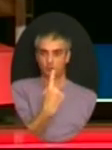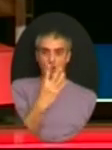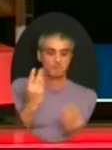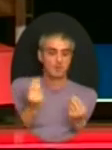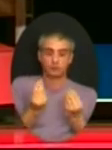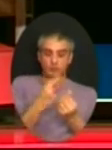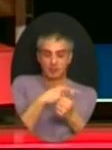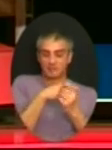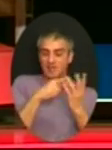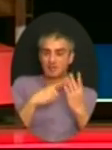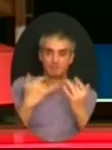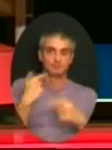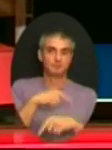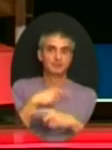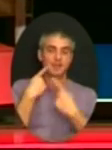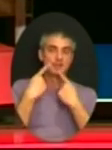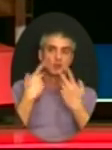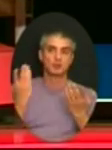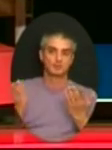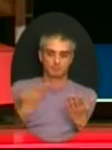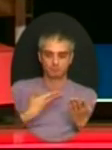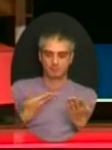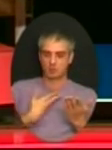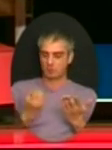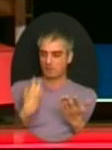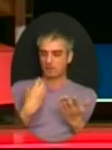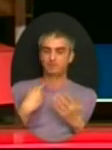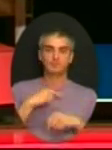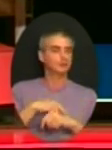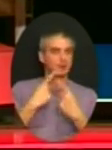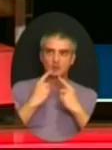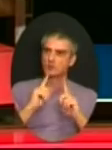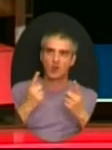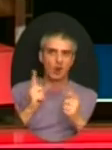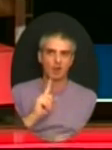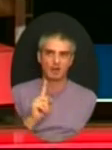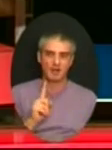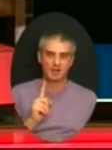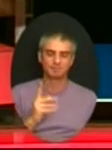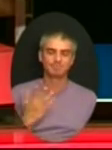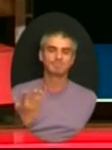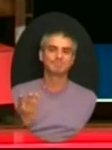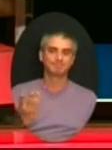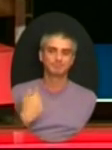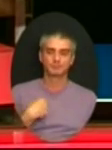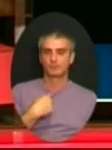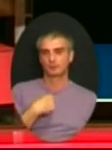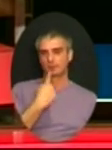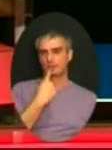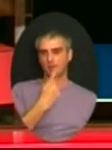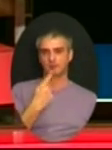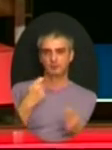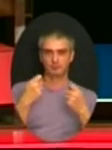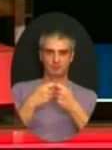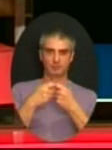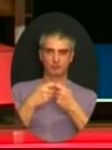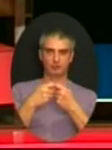למשהו מהדברים שיוצאים תוך כדי הדיונים, הפושים שאנחנו מקבלים בזמן הדיון. זה לא קרה, ואני רוצה להגיד עוד משהו אחד בהקשר של